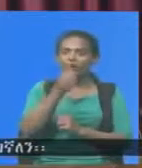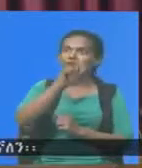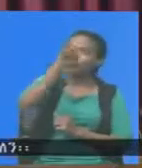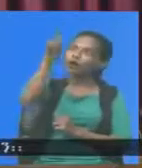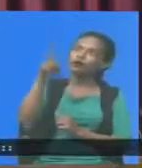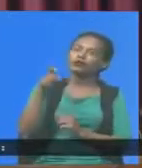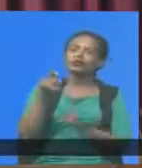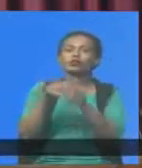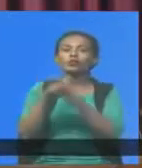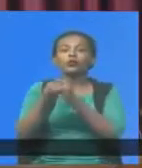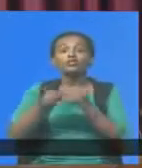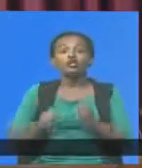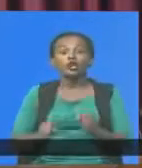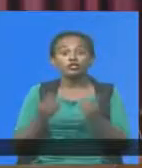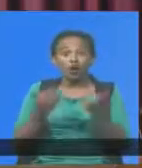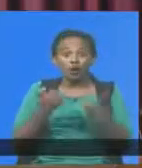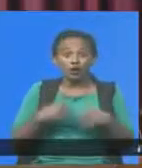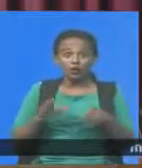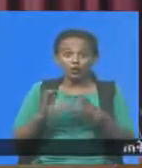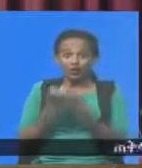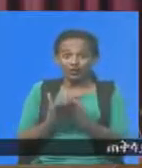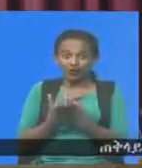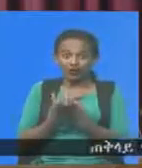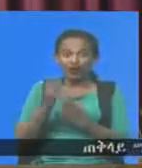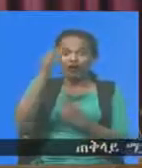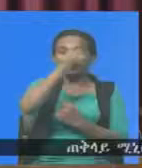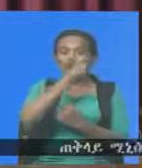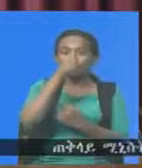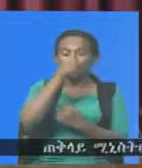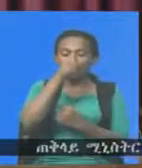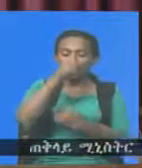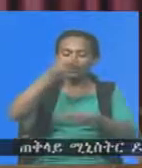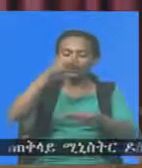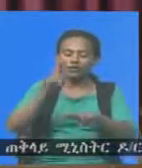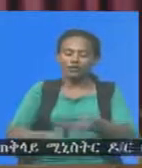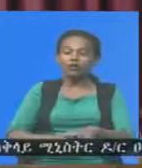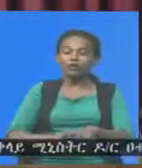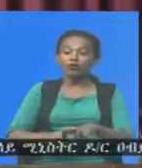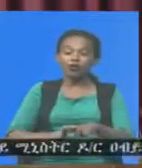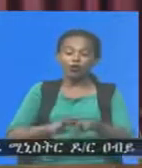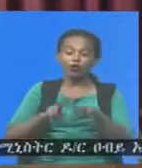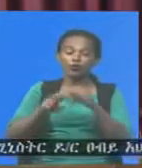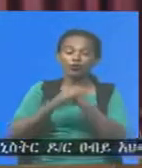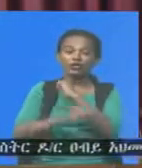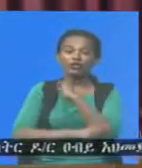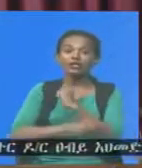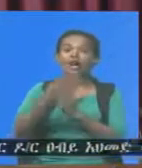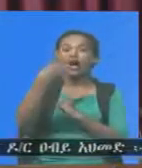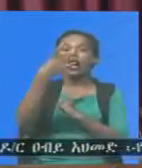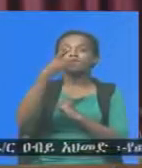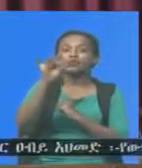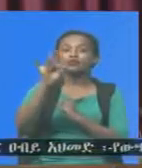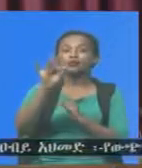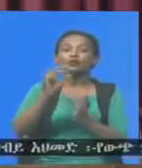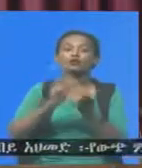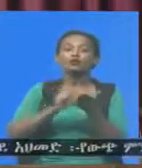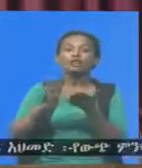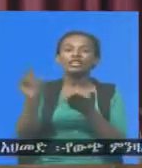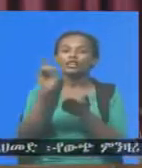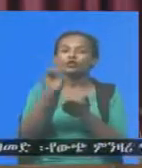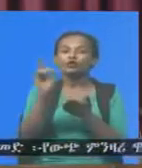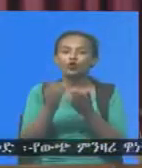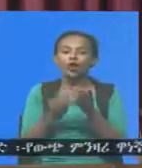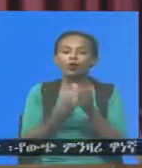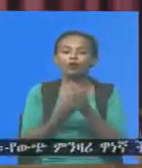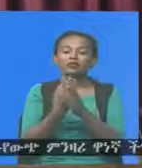አሁን ባለው ሁኔታ ኢትዮጵያ ባስቀመጠው እቅድ መሰረት 18 ቢሊዮን ዶላር ማመንጨት ይተበቀባት